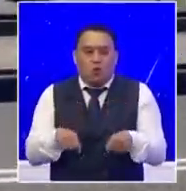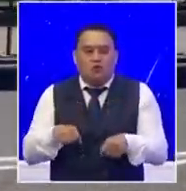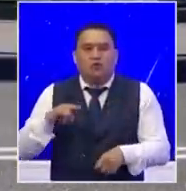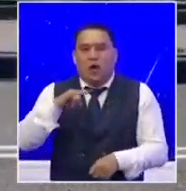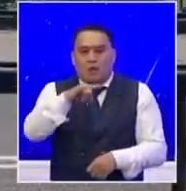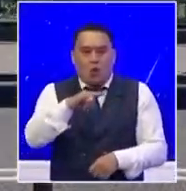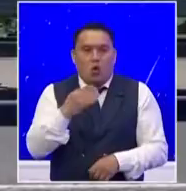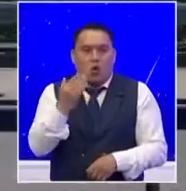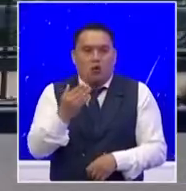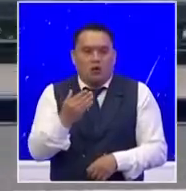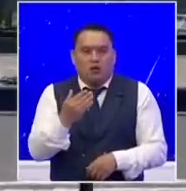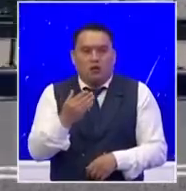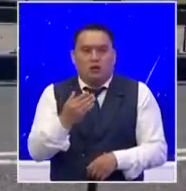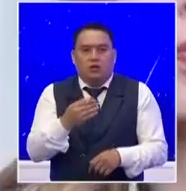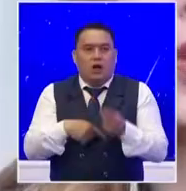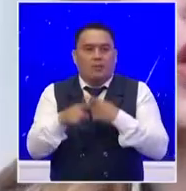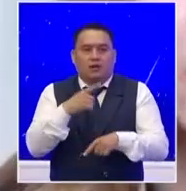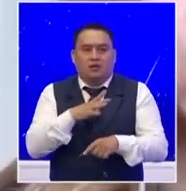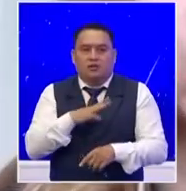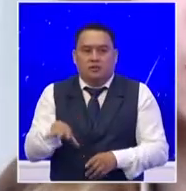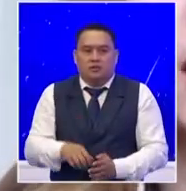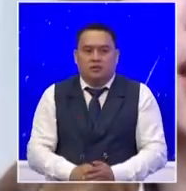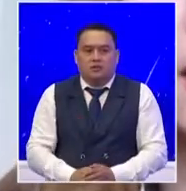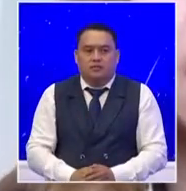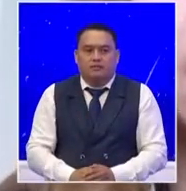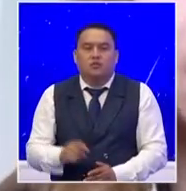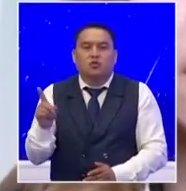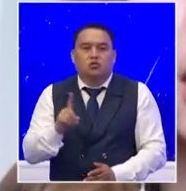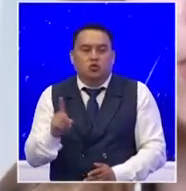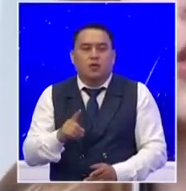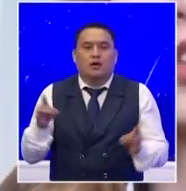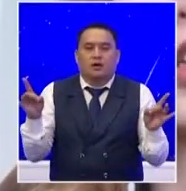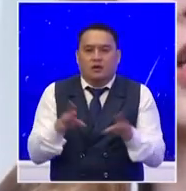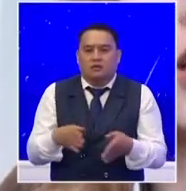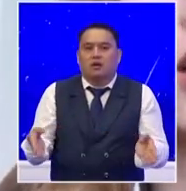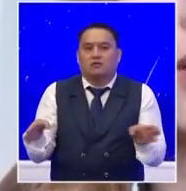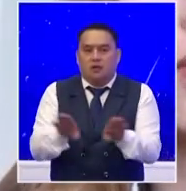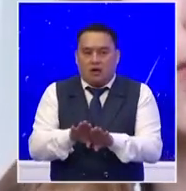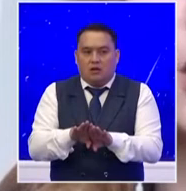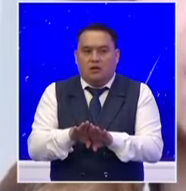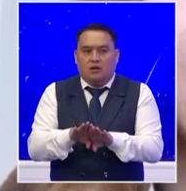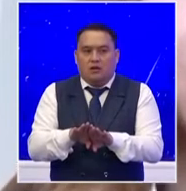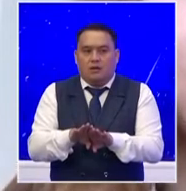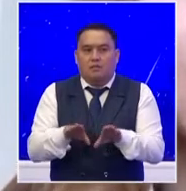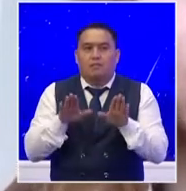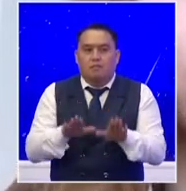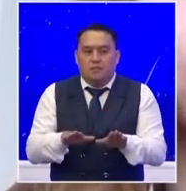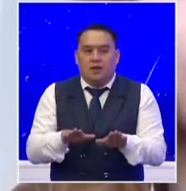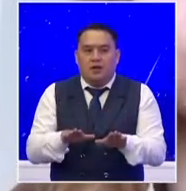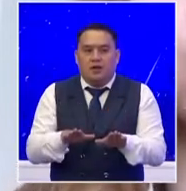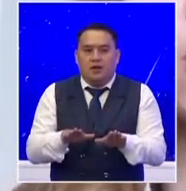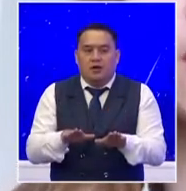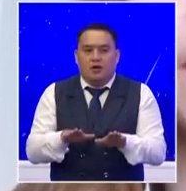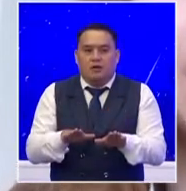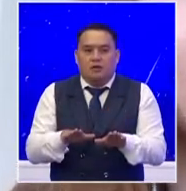самолете Аяна не вылетела в Казахстан. Из-за того, что рестораны закрыты, соответственно, местная